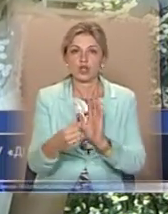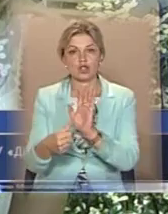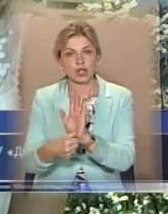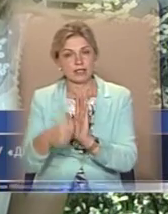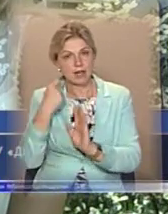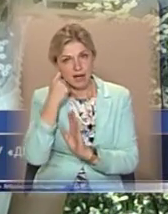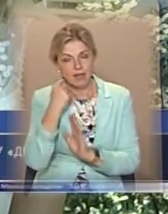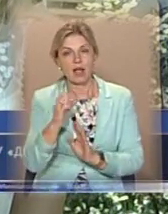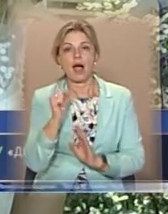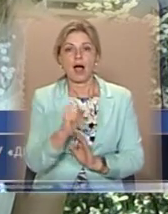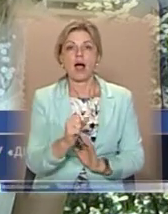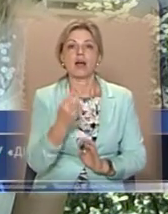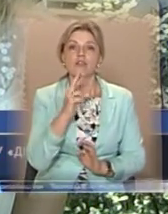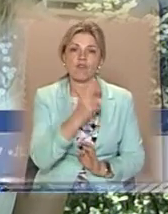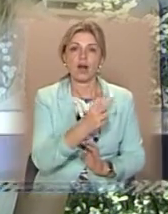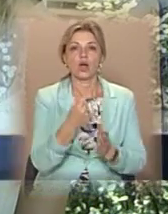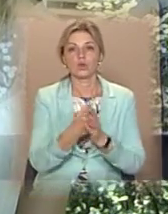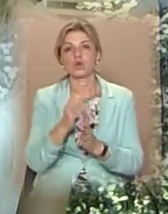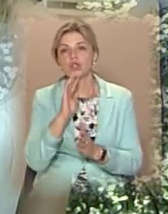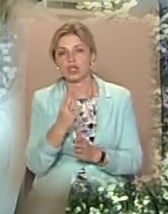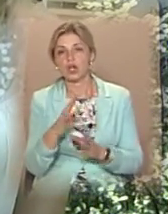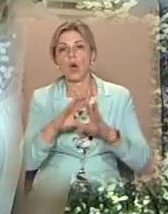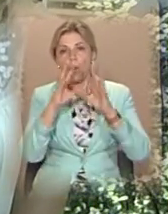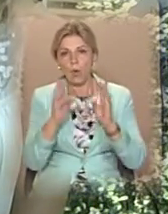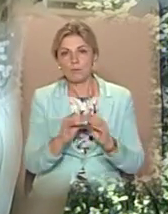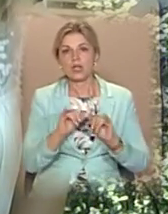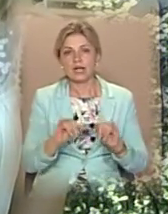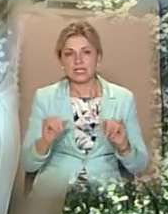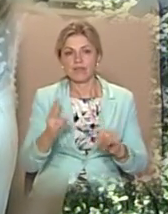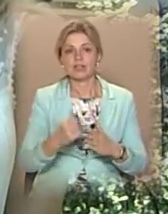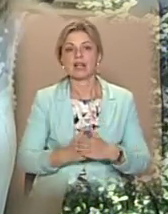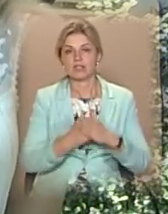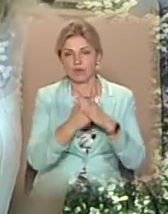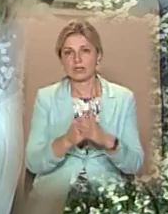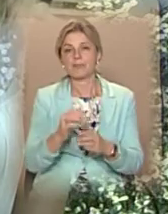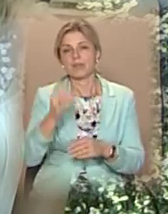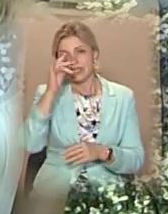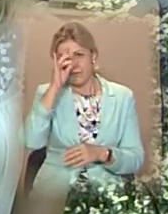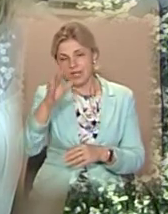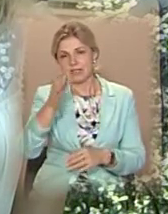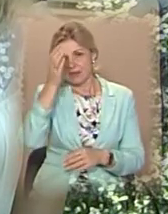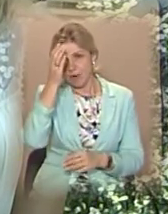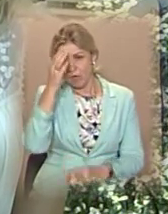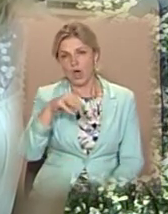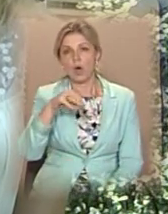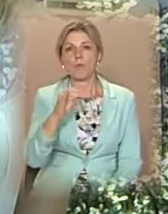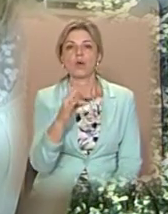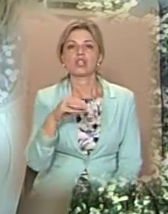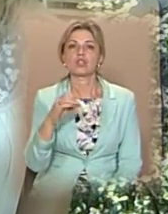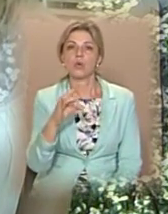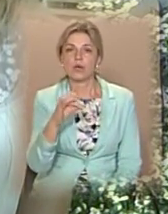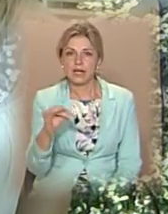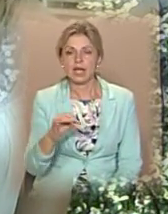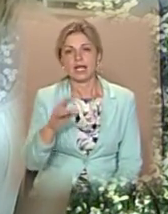а для діток від 2 до 4 буде вже спільне розвиття на основі Монтессорі, кубиків Зайцевих,